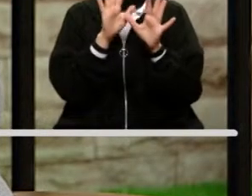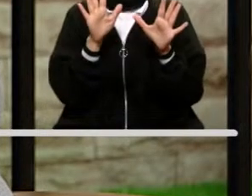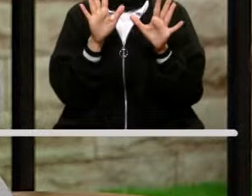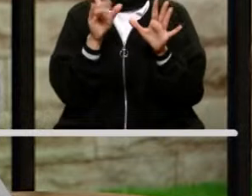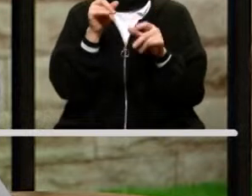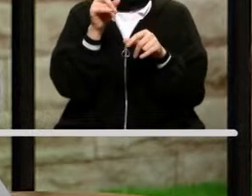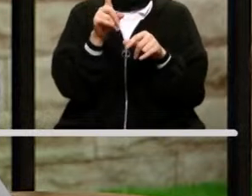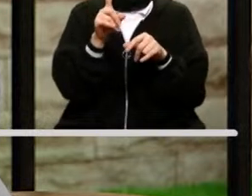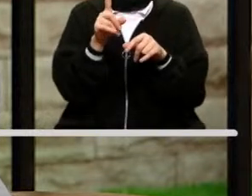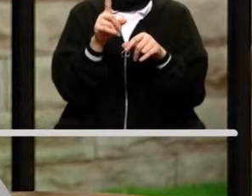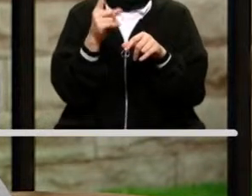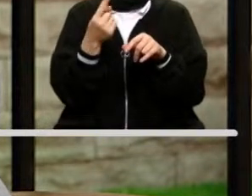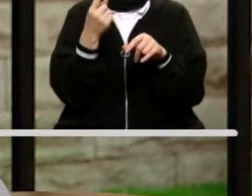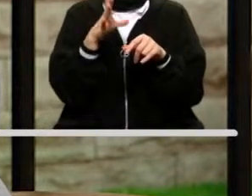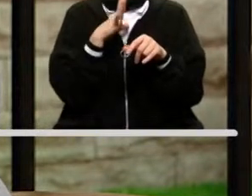çok...